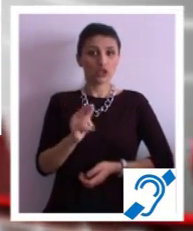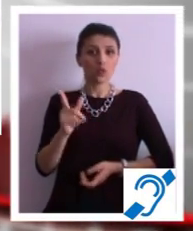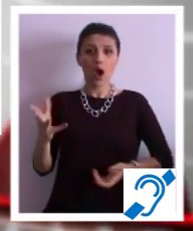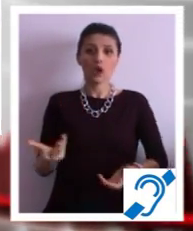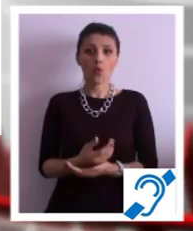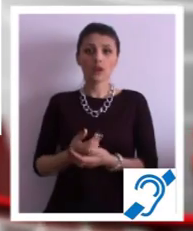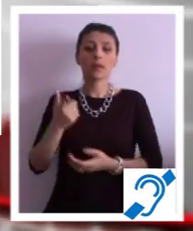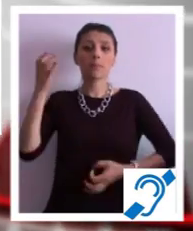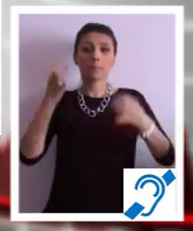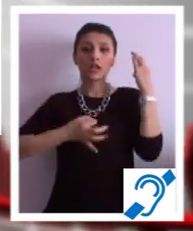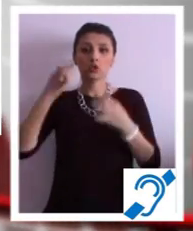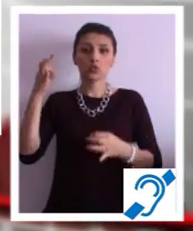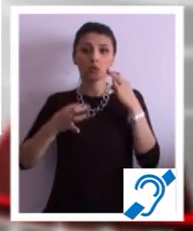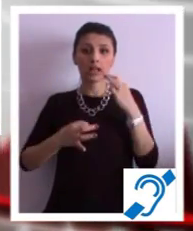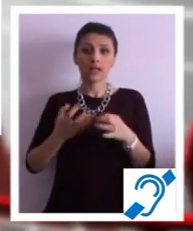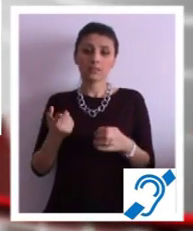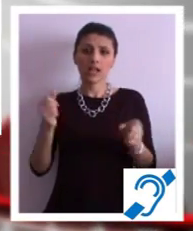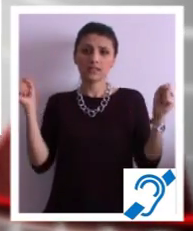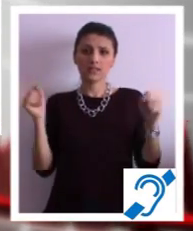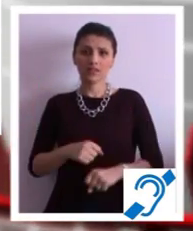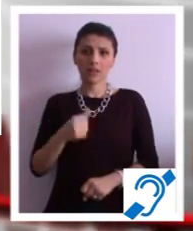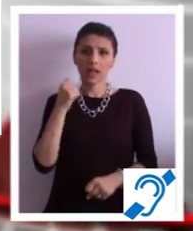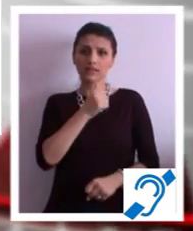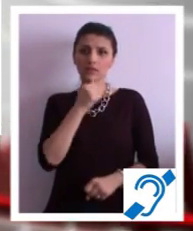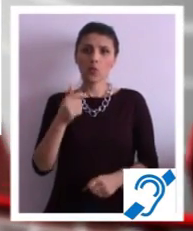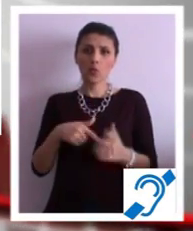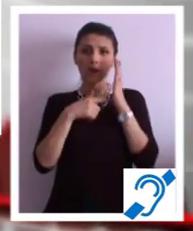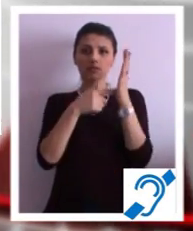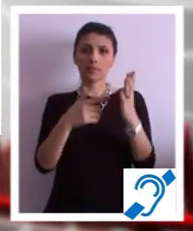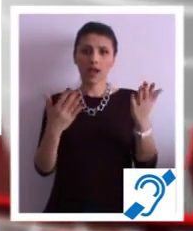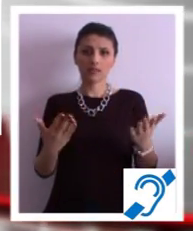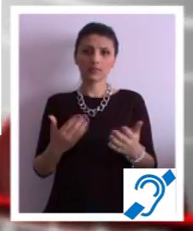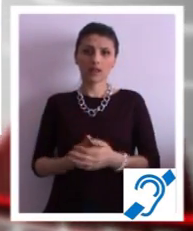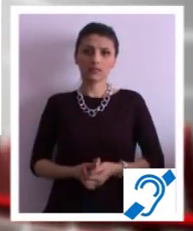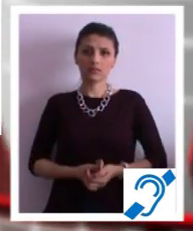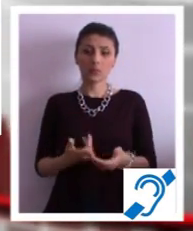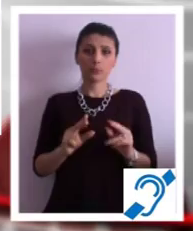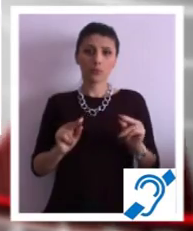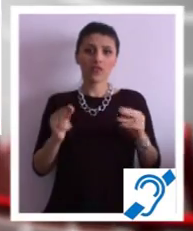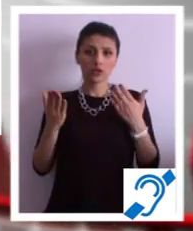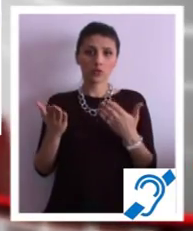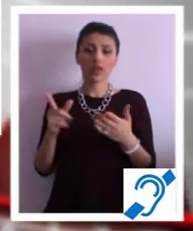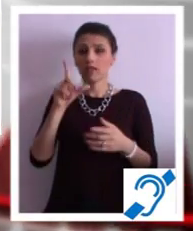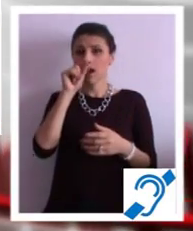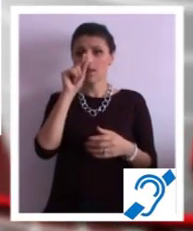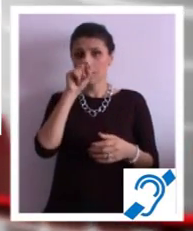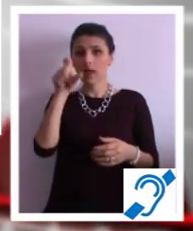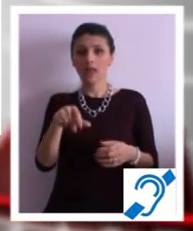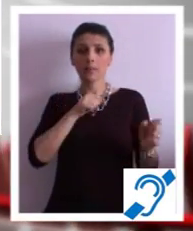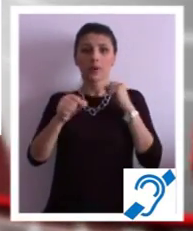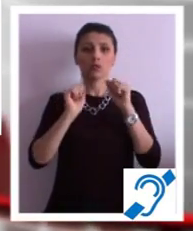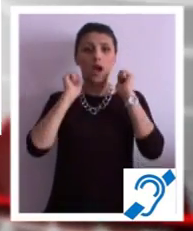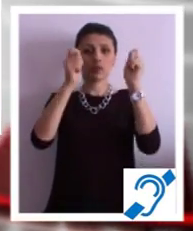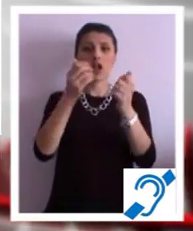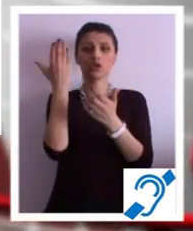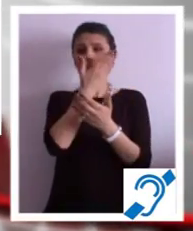luat o măsură mai drastică cu asemenea cu profesorul acesta. Tatăl băiatului bătut a depus